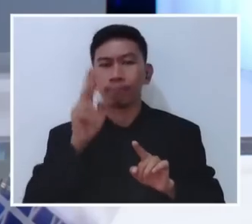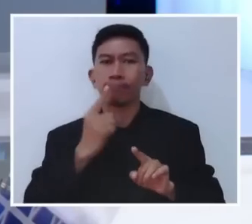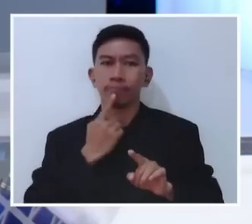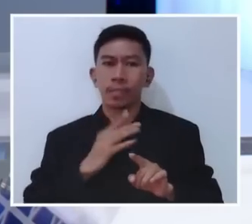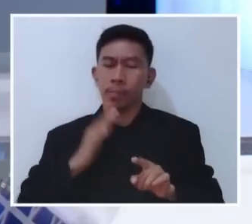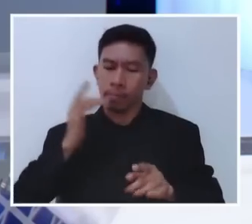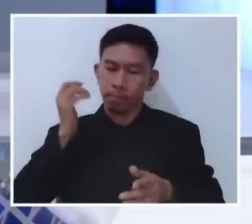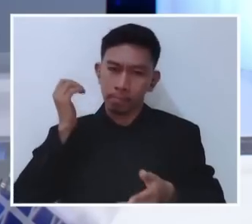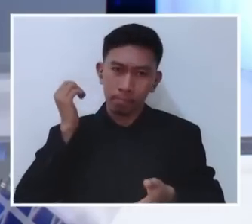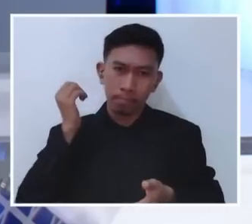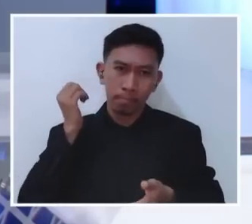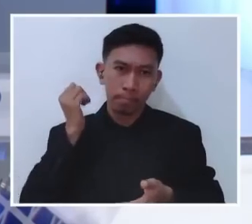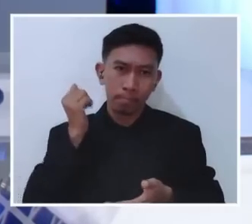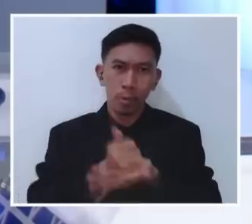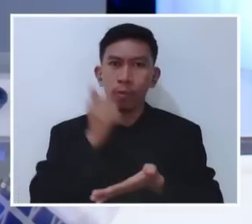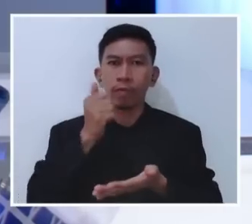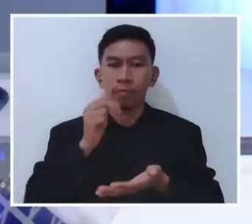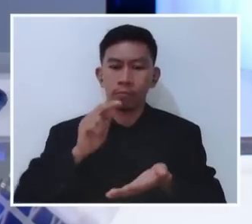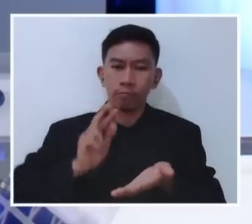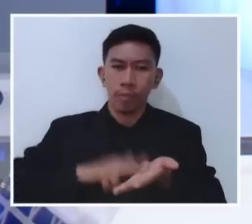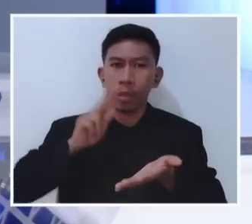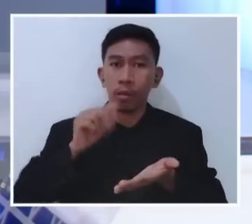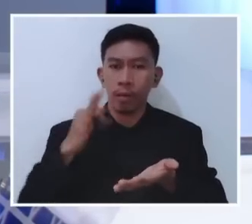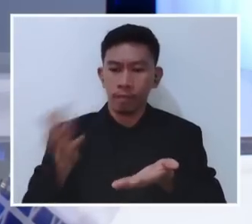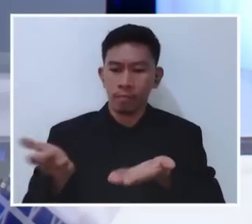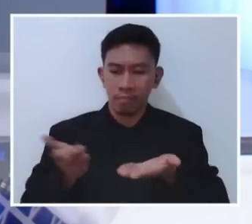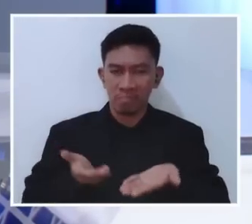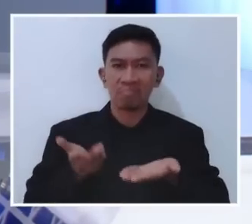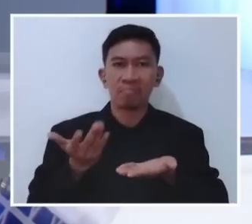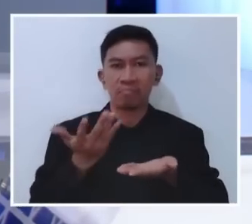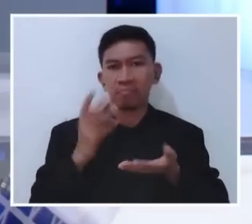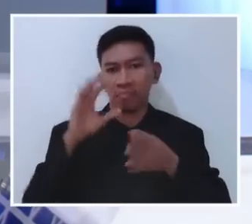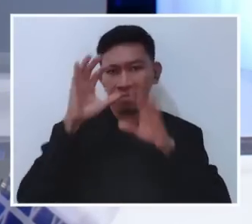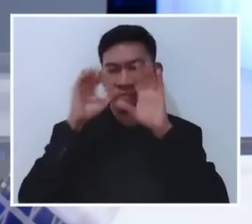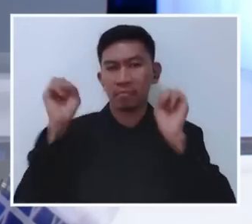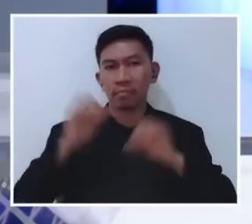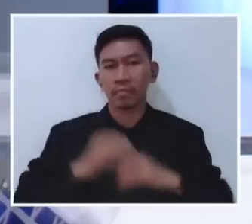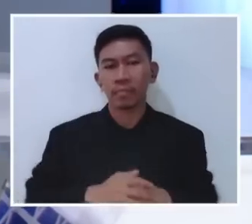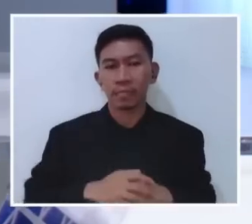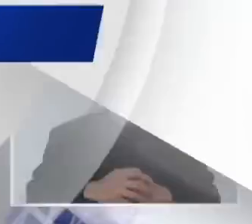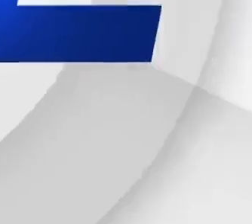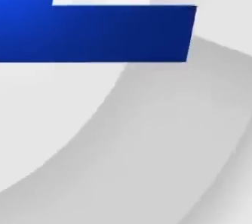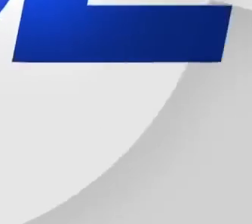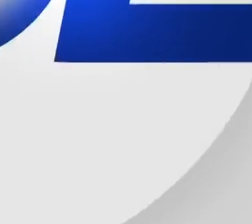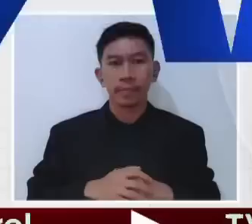sandaling makarating ito sa Malacañang. Nagpapatrol, Sherry Ann Torres.